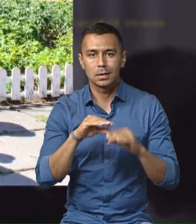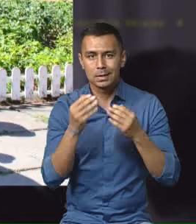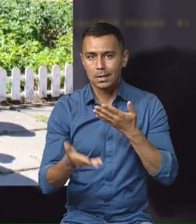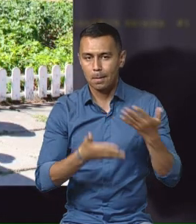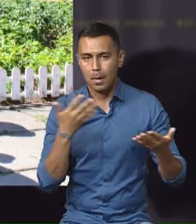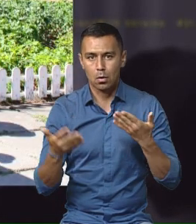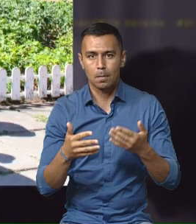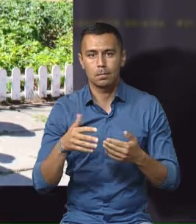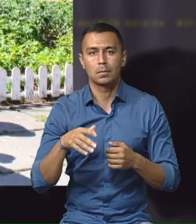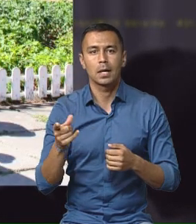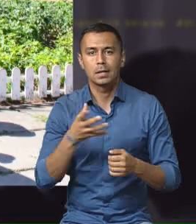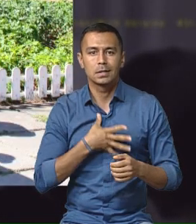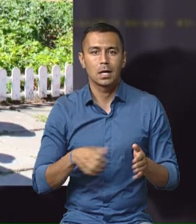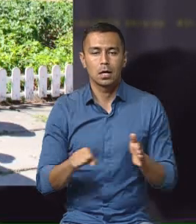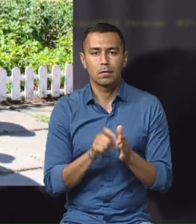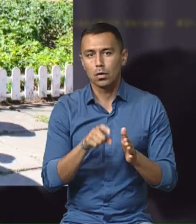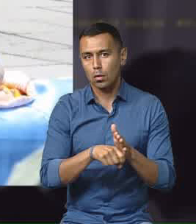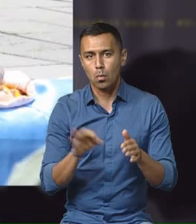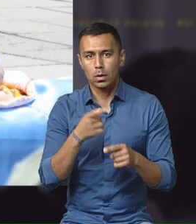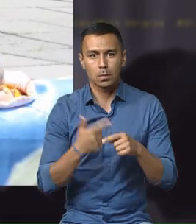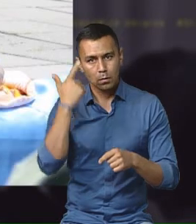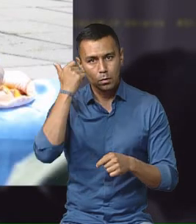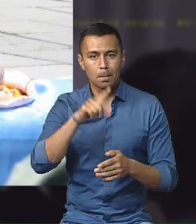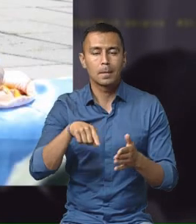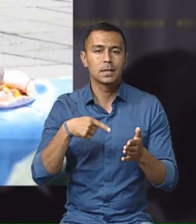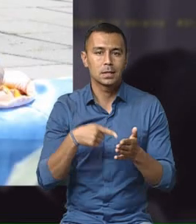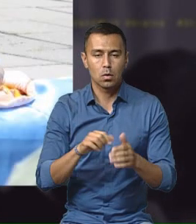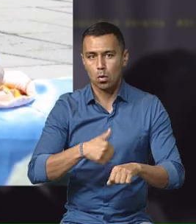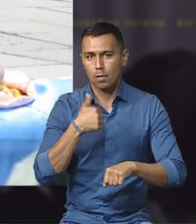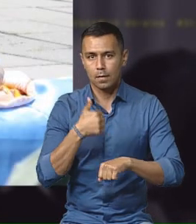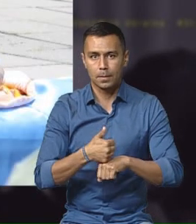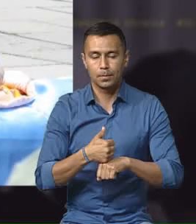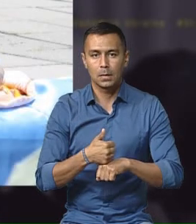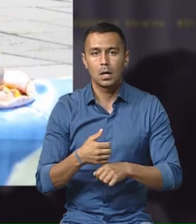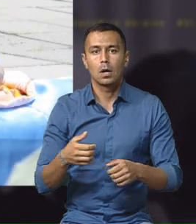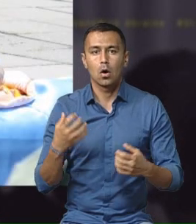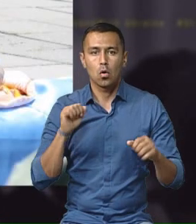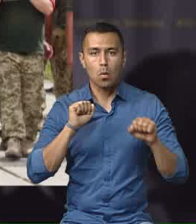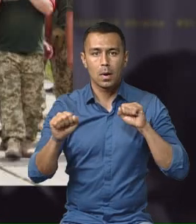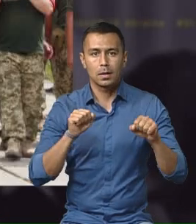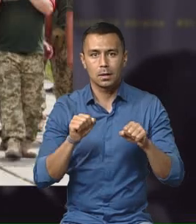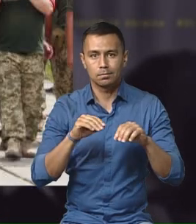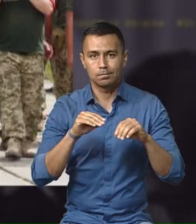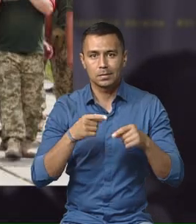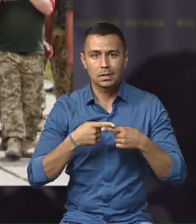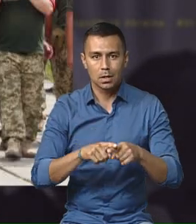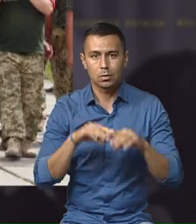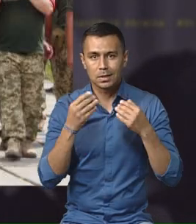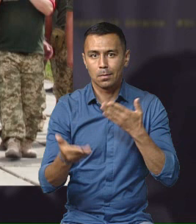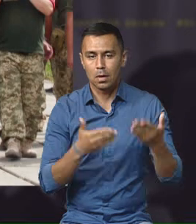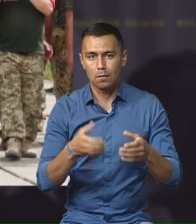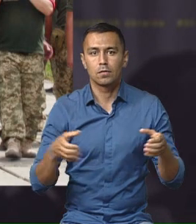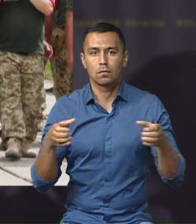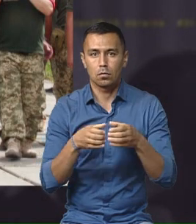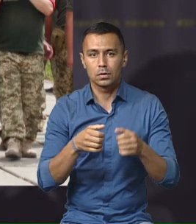Максимом Дербушевим, який загинув на Донеччині. Про це повідомив міський голова Михайло Посідко. Командир інженерно-саперного взводу, старший лейтенант